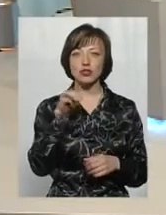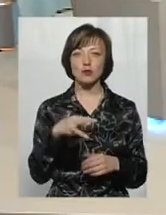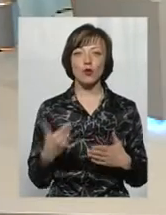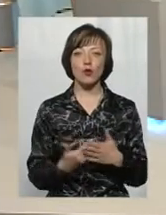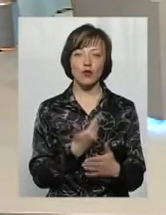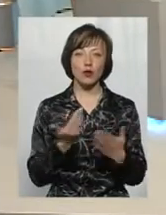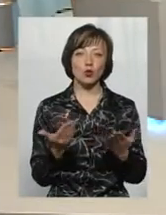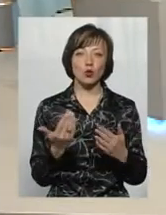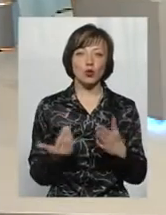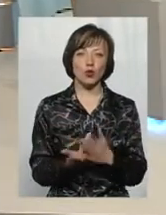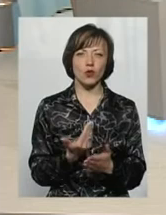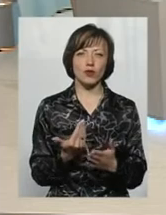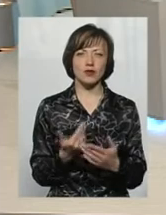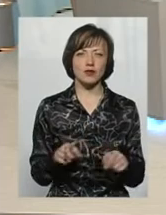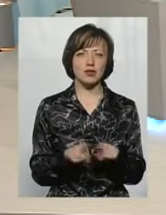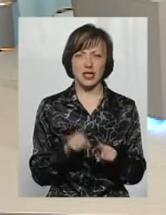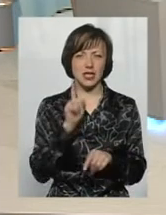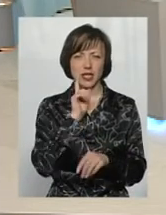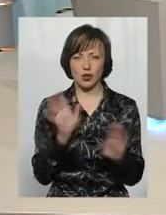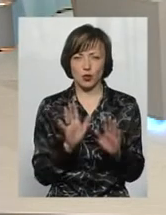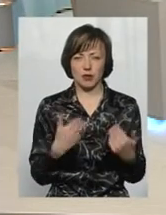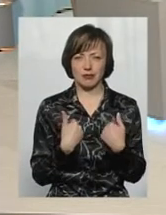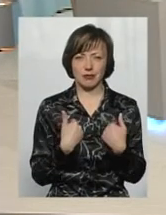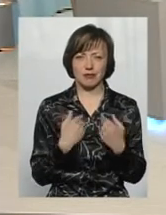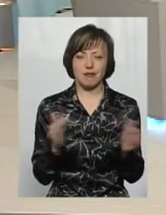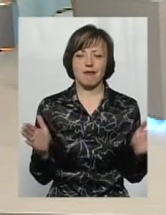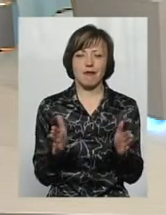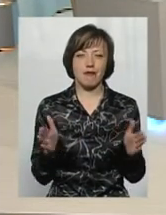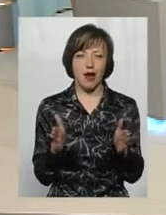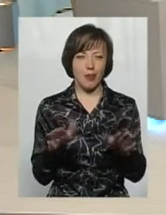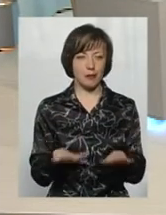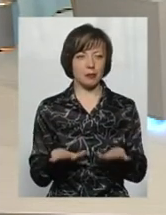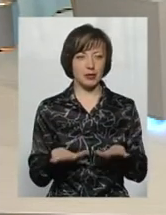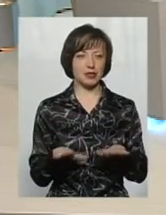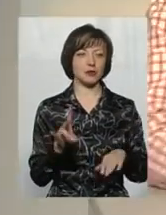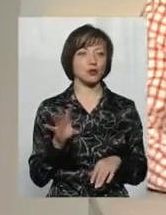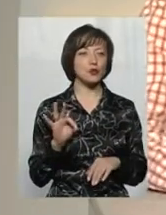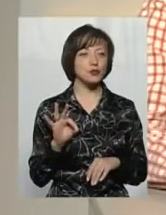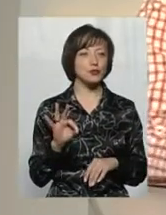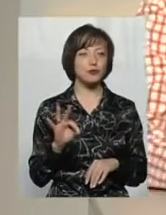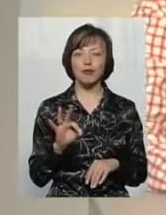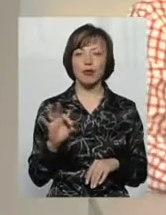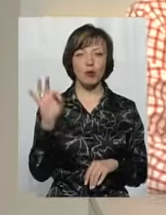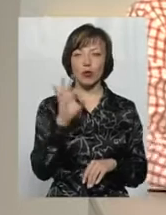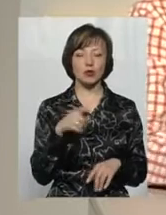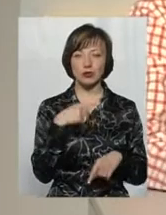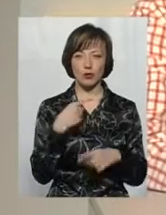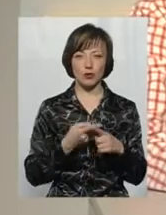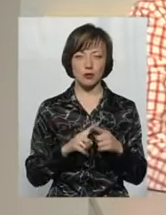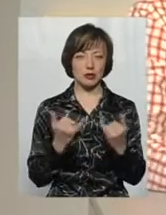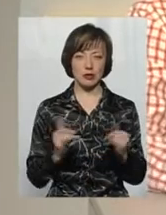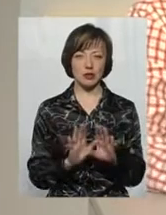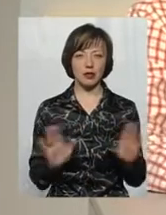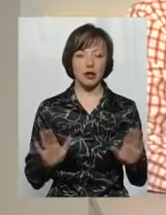тому що нові, все одно вони не зручні для мене. Там дуже мало місця. Але не про це зараз говоримо.